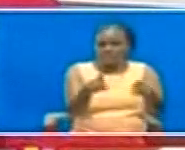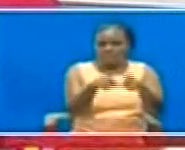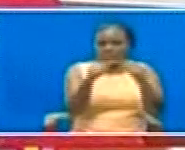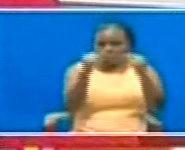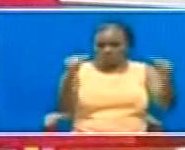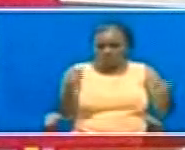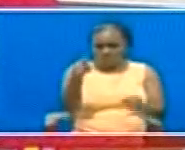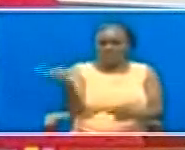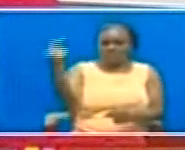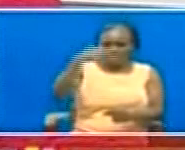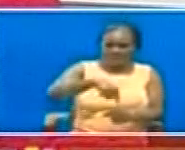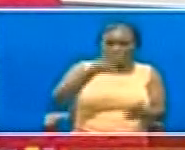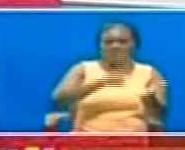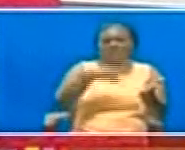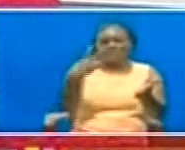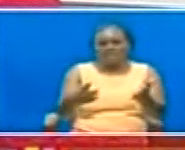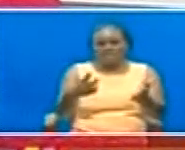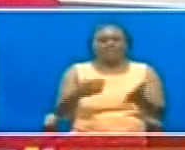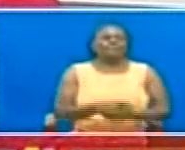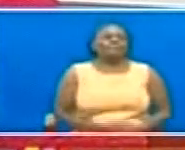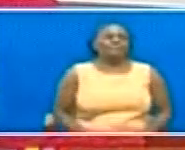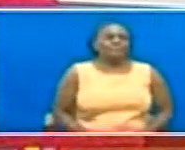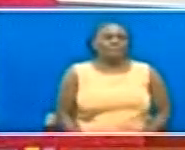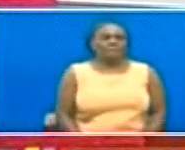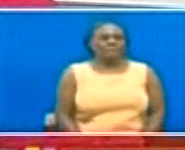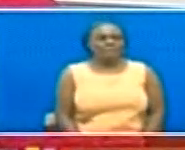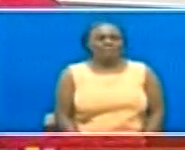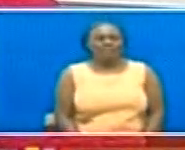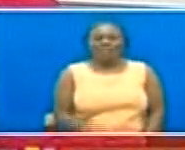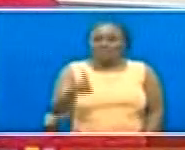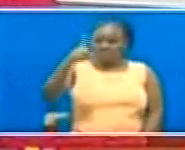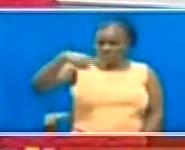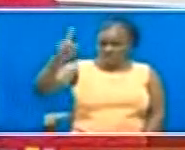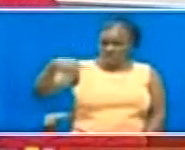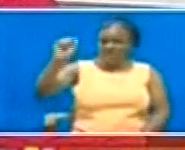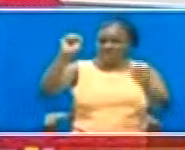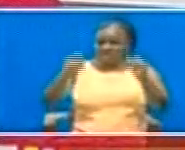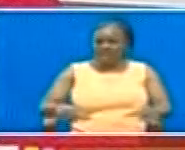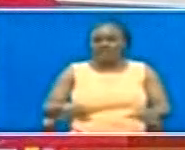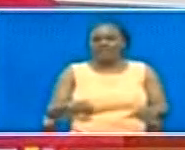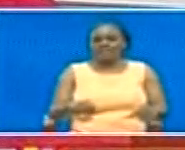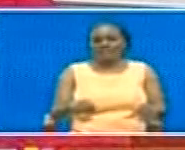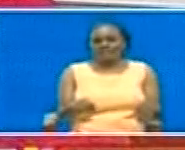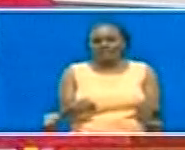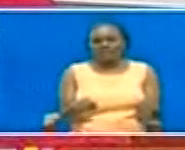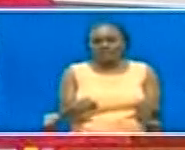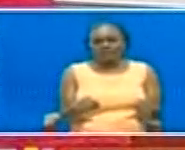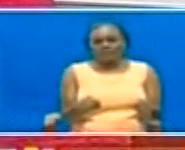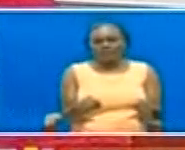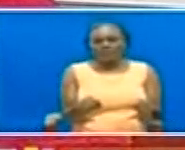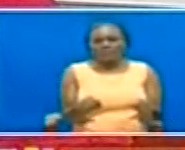wakikuja Kenya watawachapa. Wanachapa Strathmore, watachapa USIU. Watachapa timu zote zenye tunagundua ndio timu kubwa